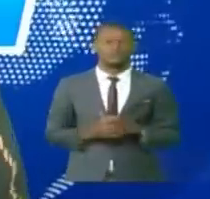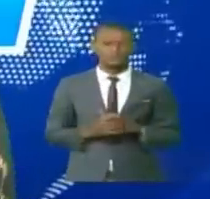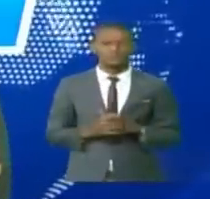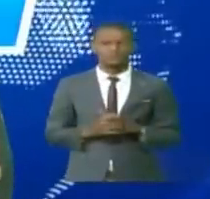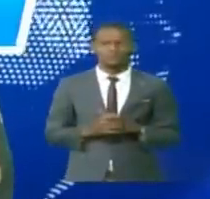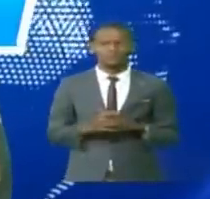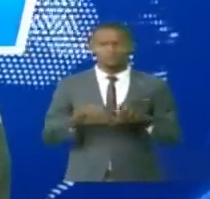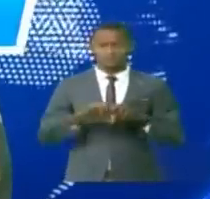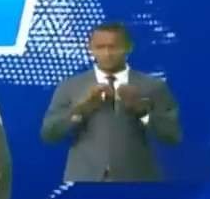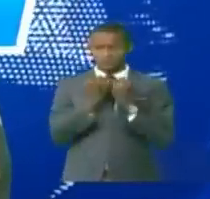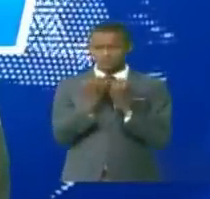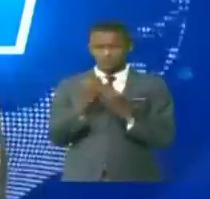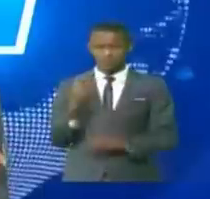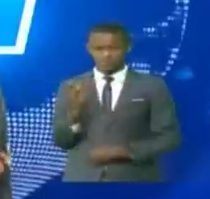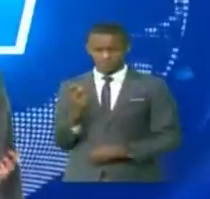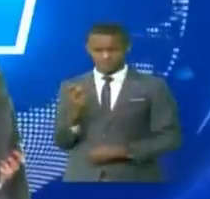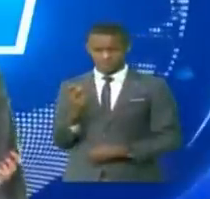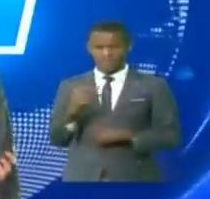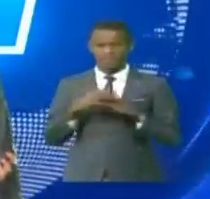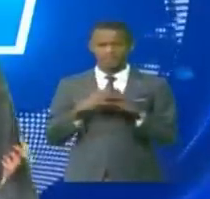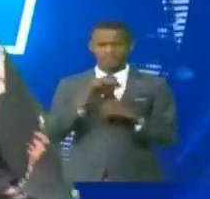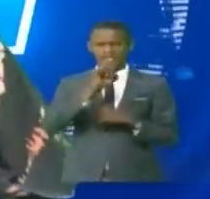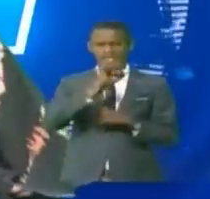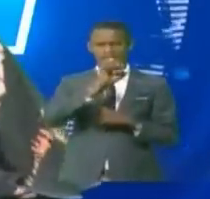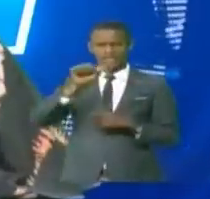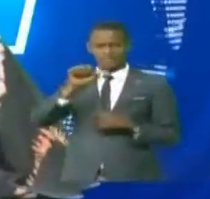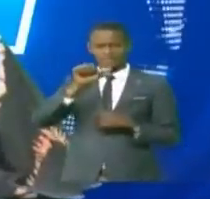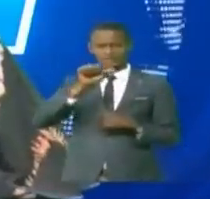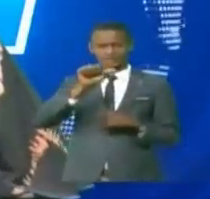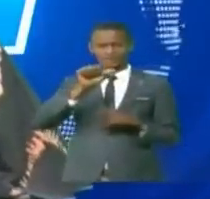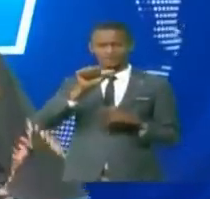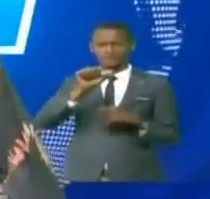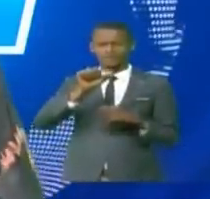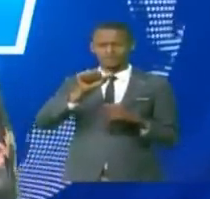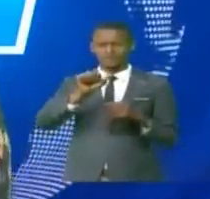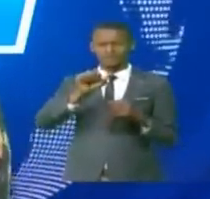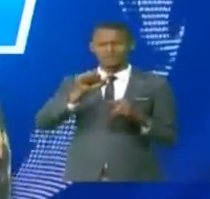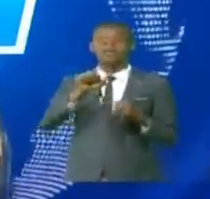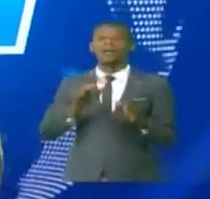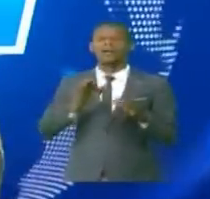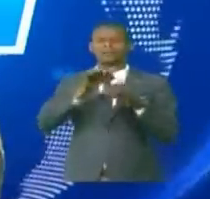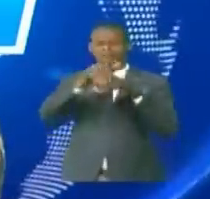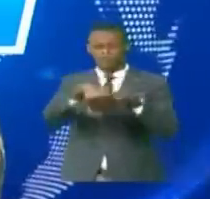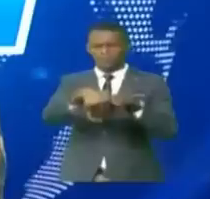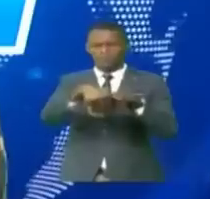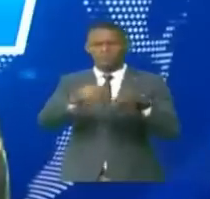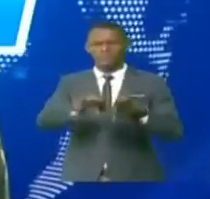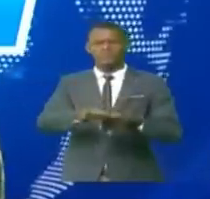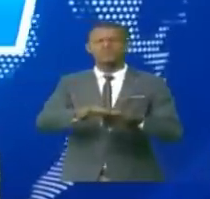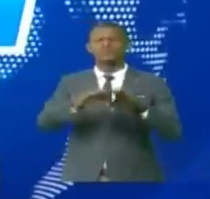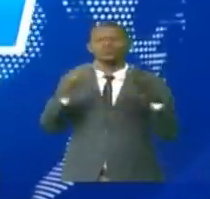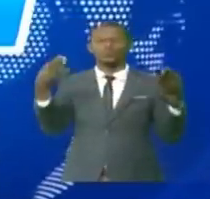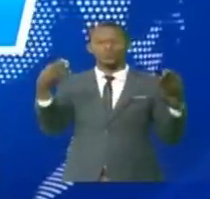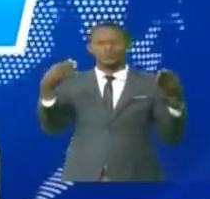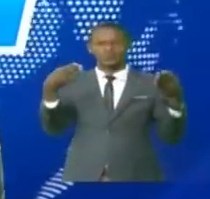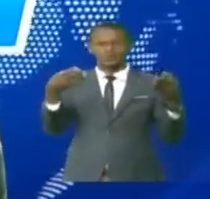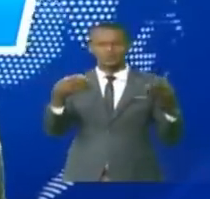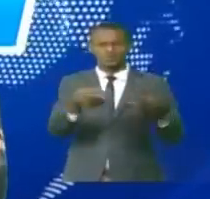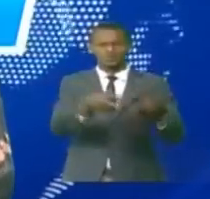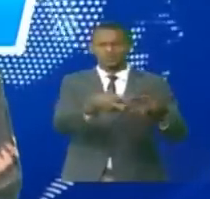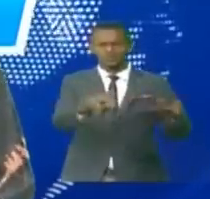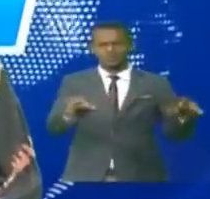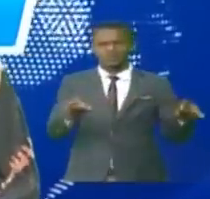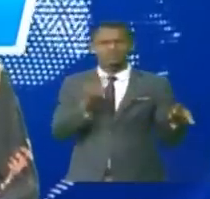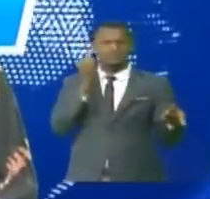La société minière Frontier SA a pris part active à l'inauguration du port sec de Lukangaba par le chef